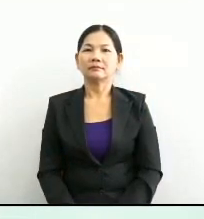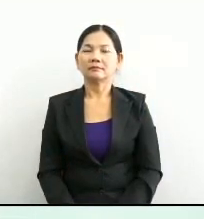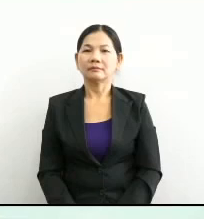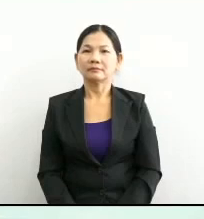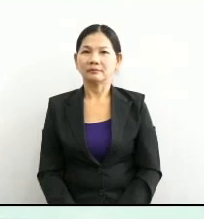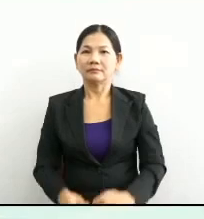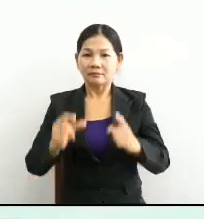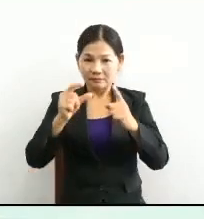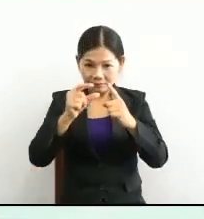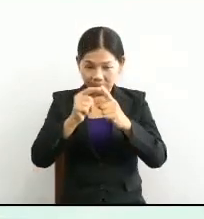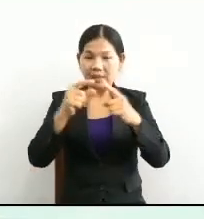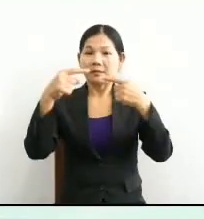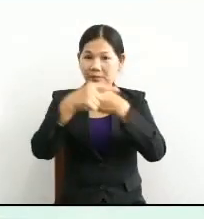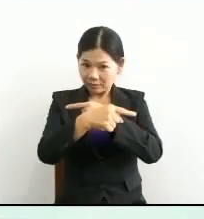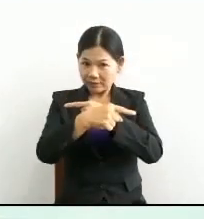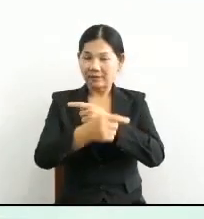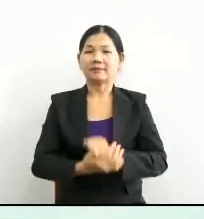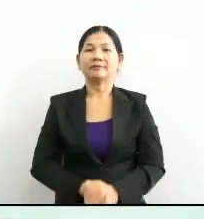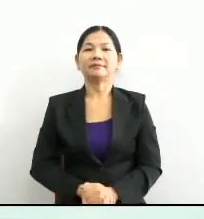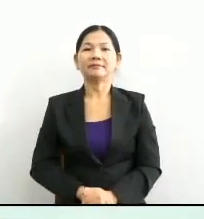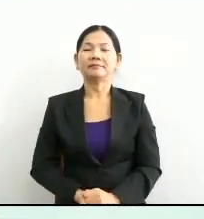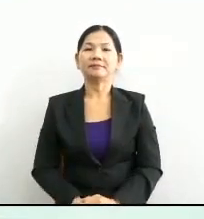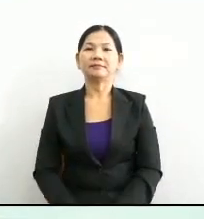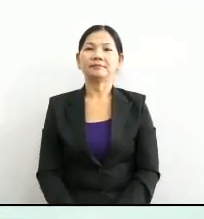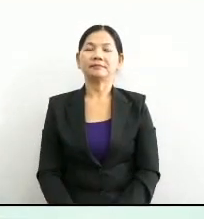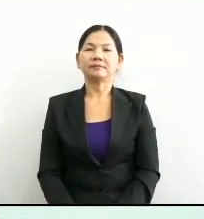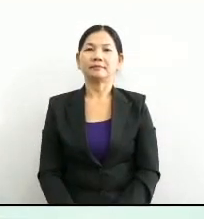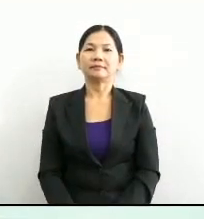bạn đi sắm cứ chỉ biết tôi mà nè anh ấy con cô hình thể tích mạng